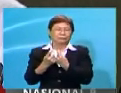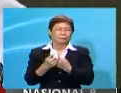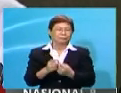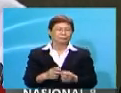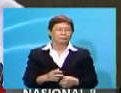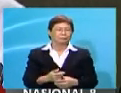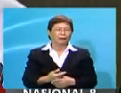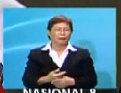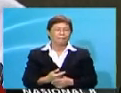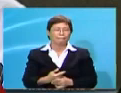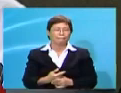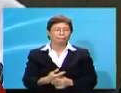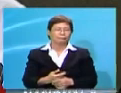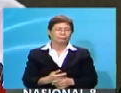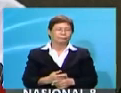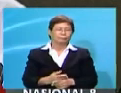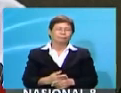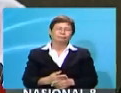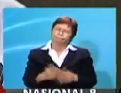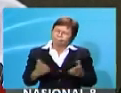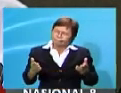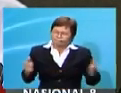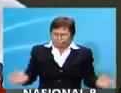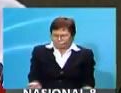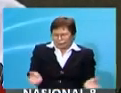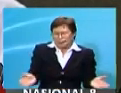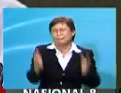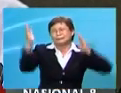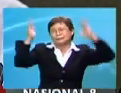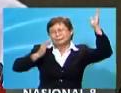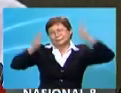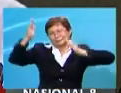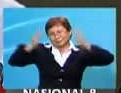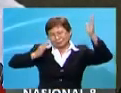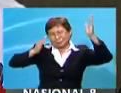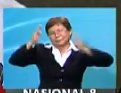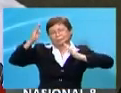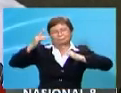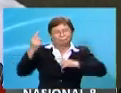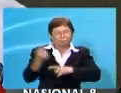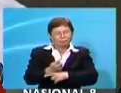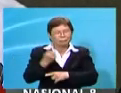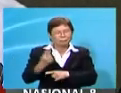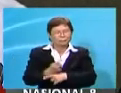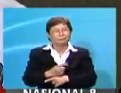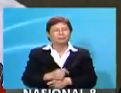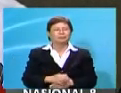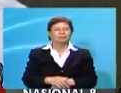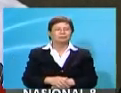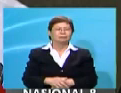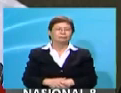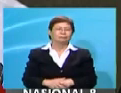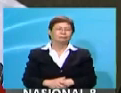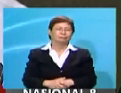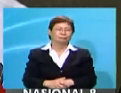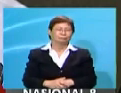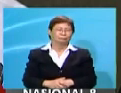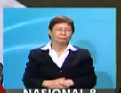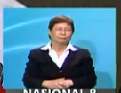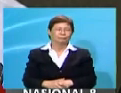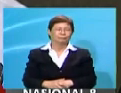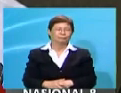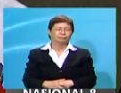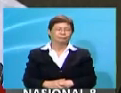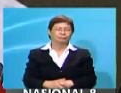in the highest internation level So In terms of that investment We Believe It